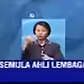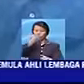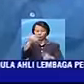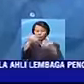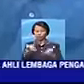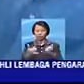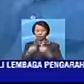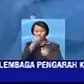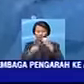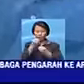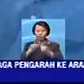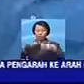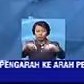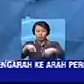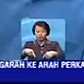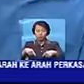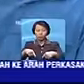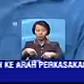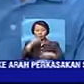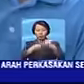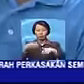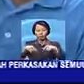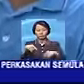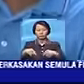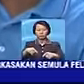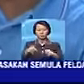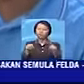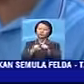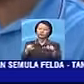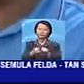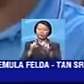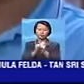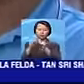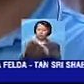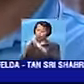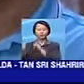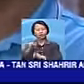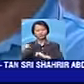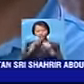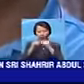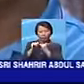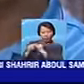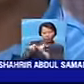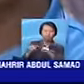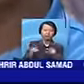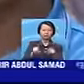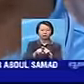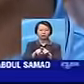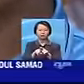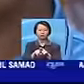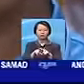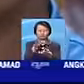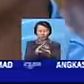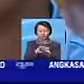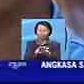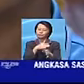boleh katakan di sini kita kata samalah dengan keadaan di rumah walaupun dengan keadaan yang bersosok-sosok